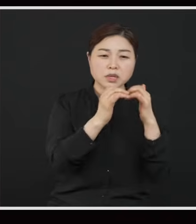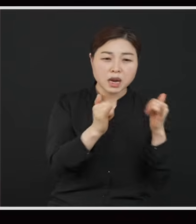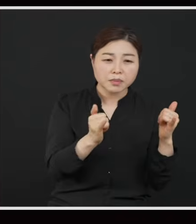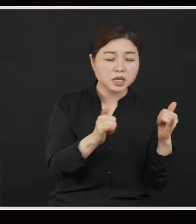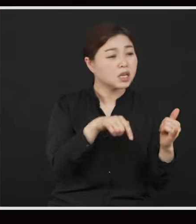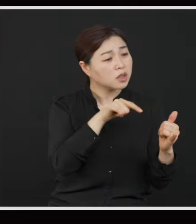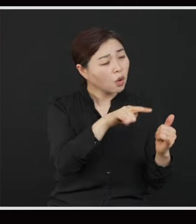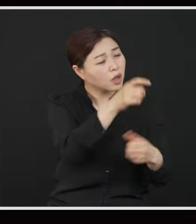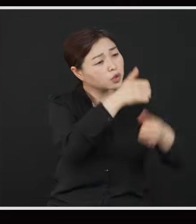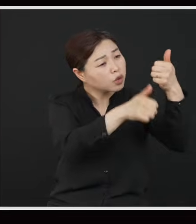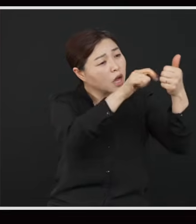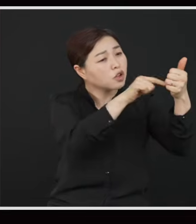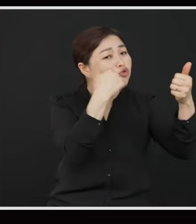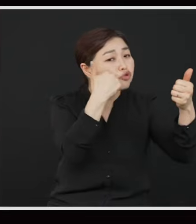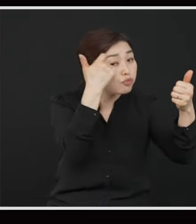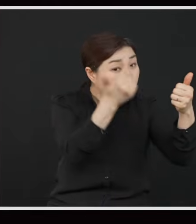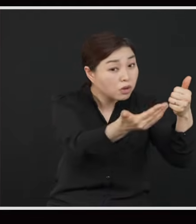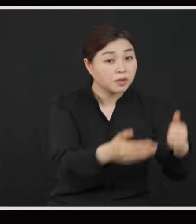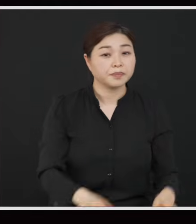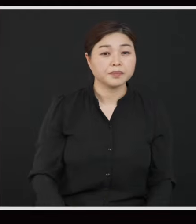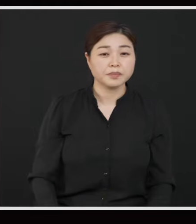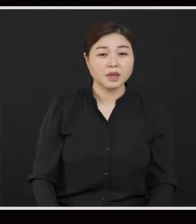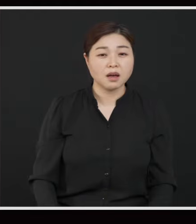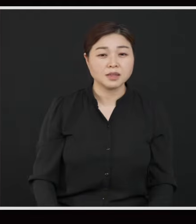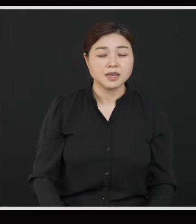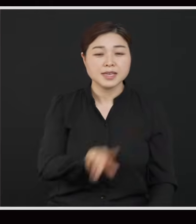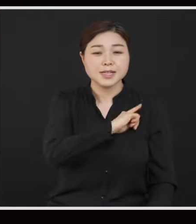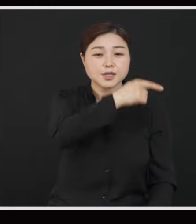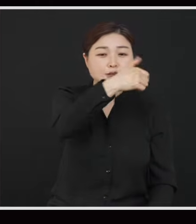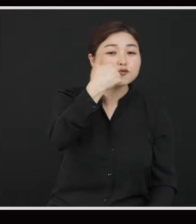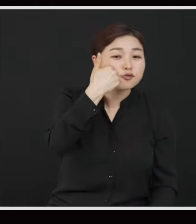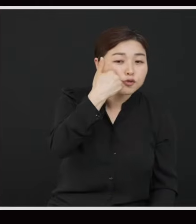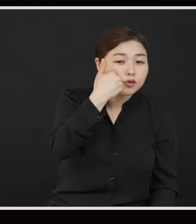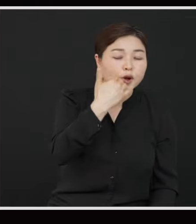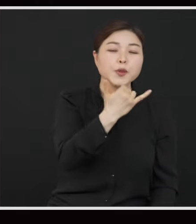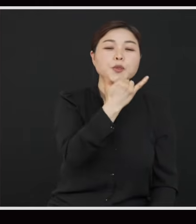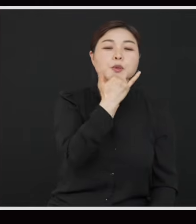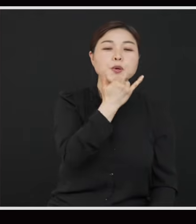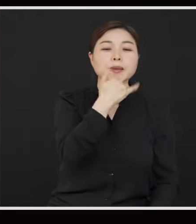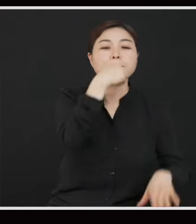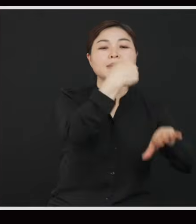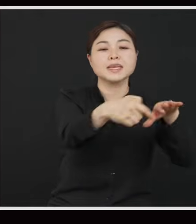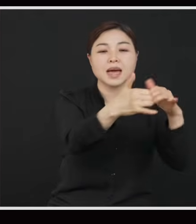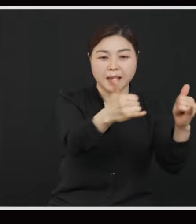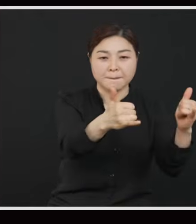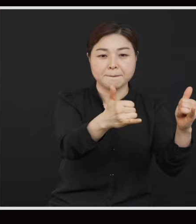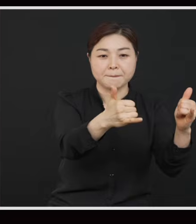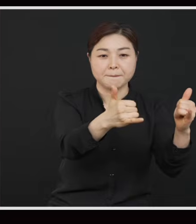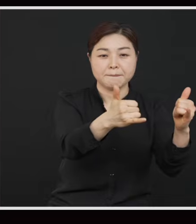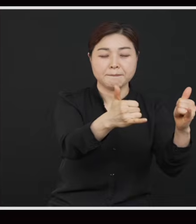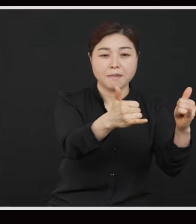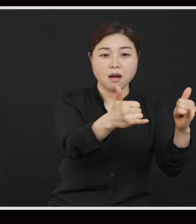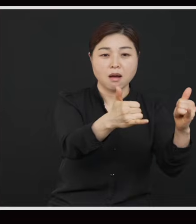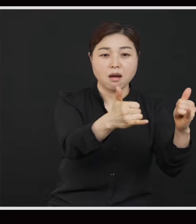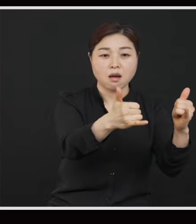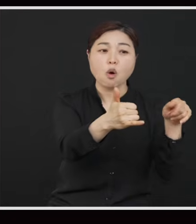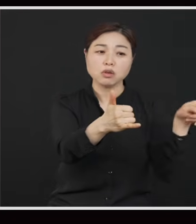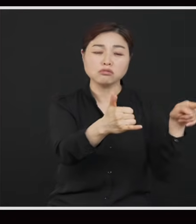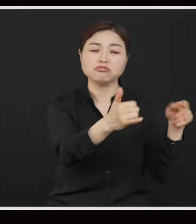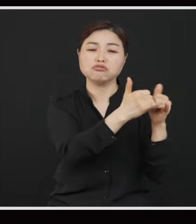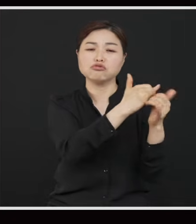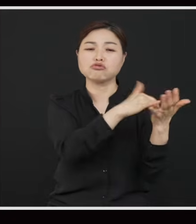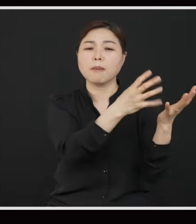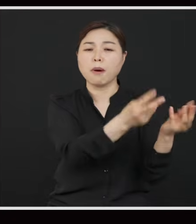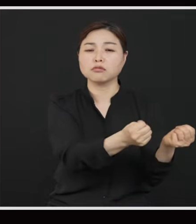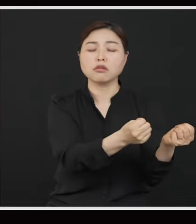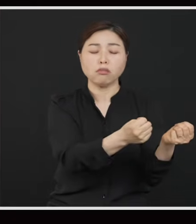미국인들한테 당신네 조상이 어디에서 왔습니까? 그러면은 1등을 하는 게 독일계. 그럼 독일은 인구가 좀